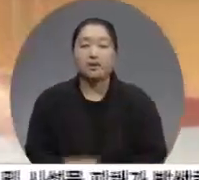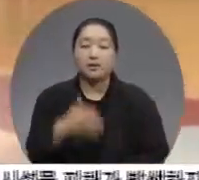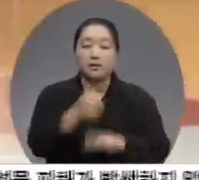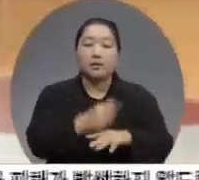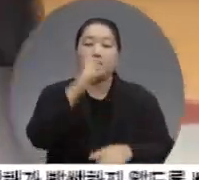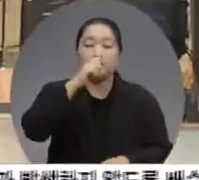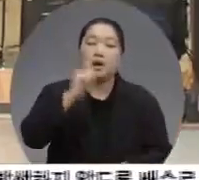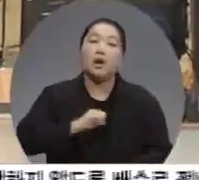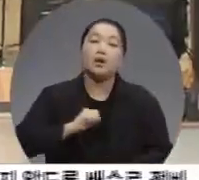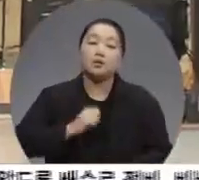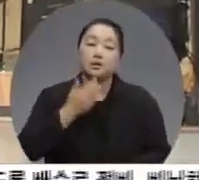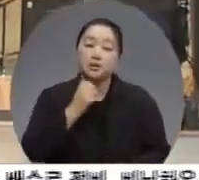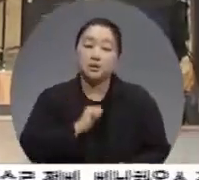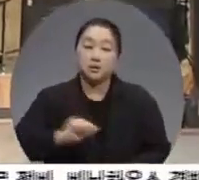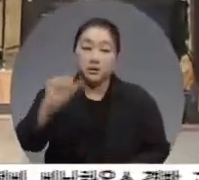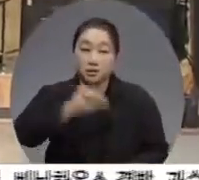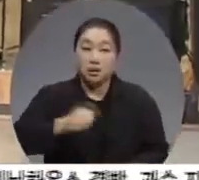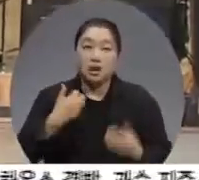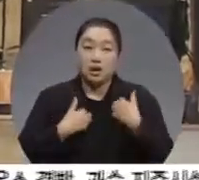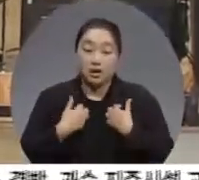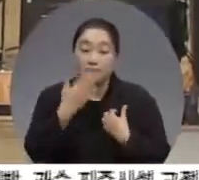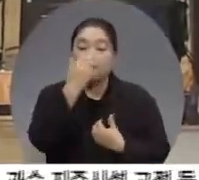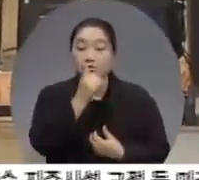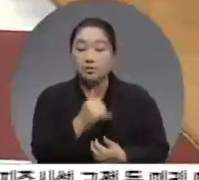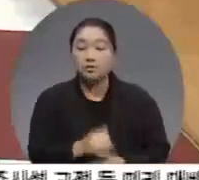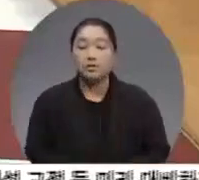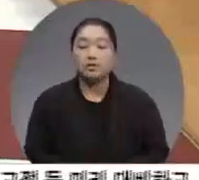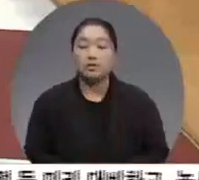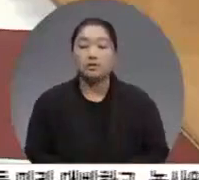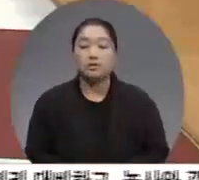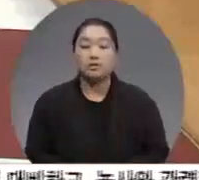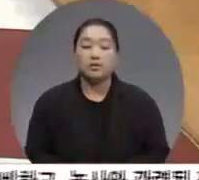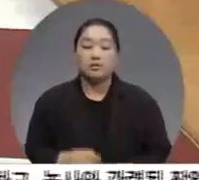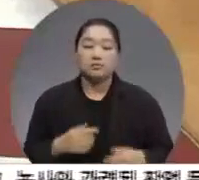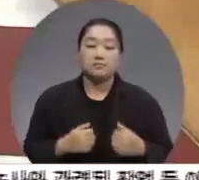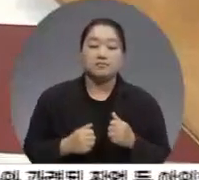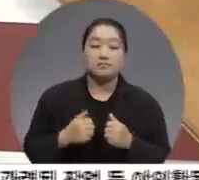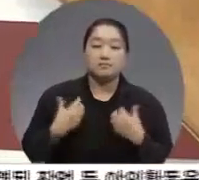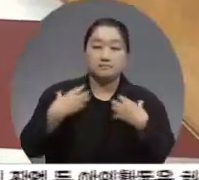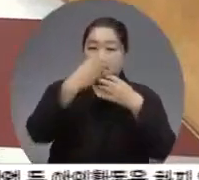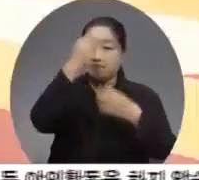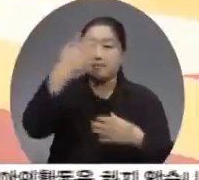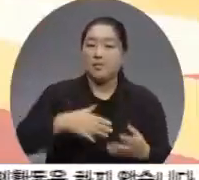아시안게임이 될지도 모르지만 부담보단 가진 기량을 다 펼치고 올 생각입니다.